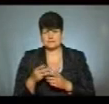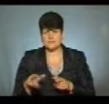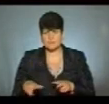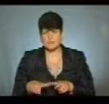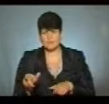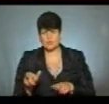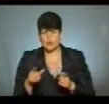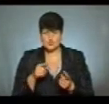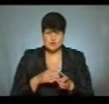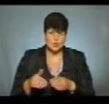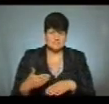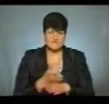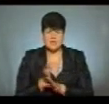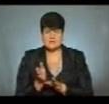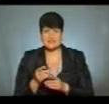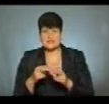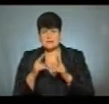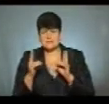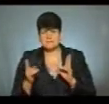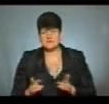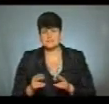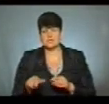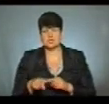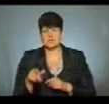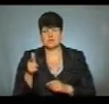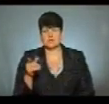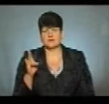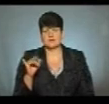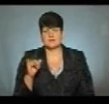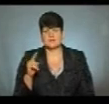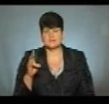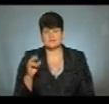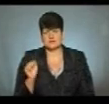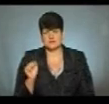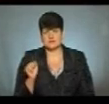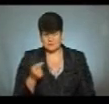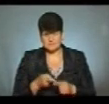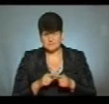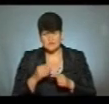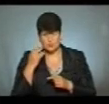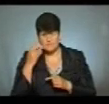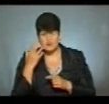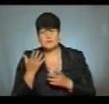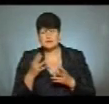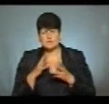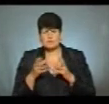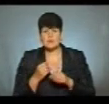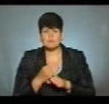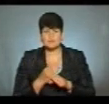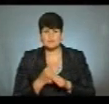три шляхопроводи з розв'язками, і плюс міст через річку Гнізна в селі Лошні. Ви уявляєте, який це великий об'єм. І